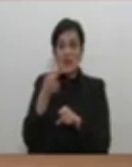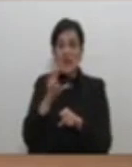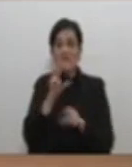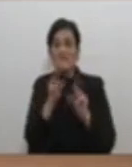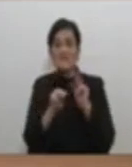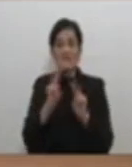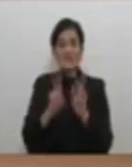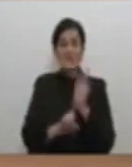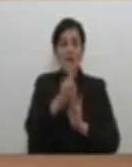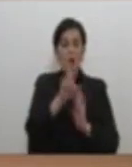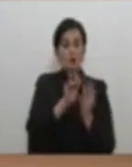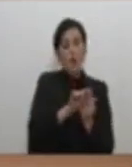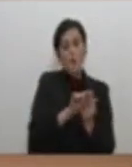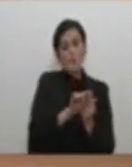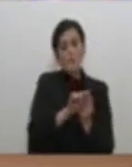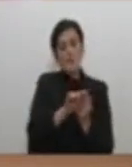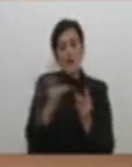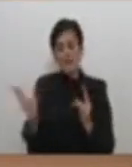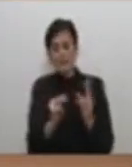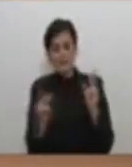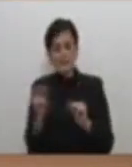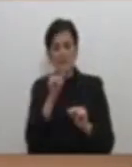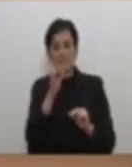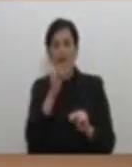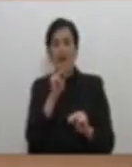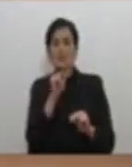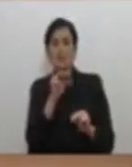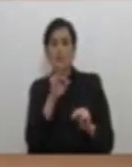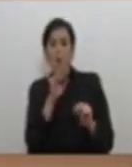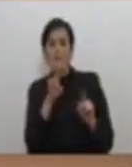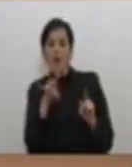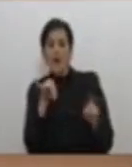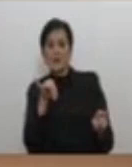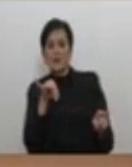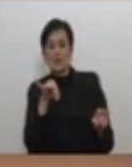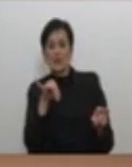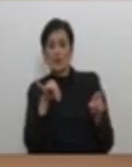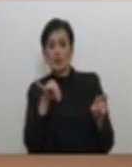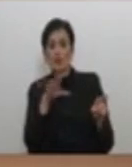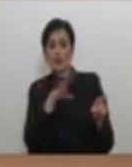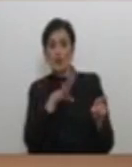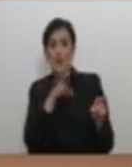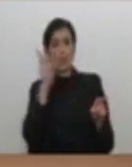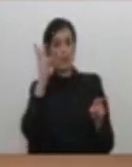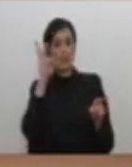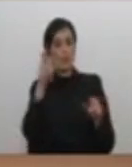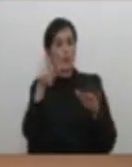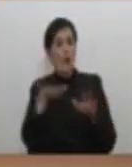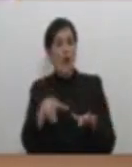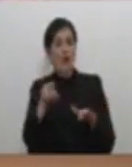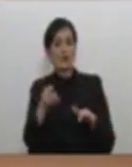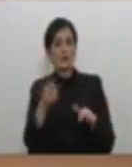დაიწყო ომი, რო თითქოს ირაკლი ჩიქოვანი, რომელიც ტრას მაშინ დიპლომატიურ სარბელზე იყო,